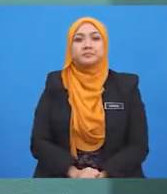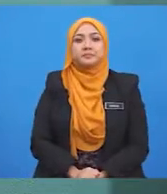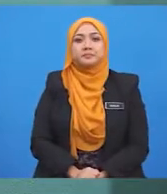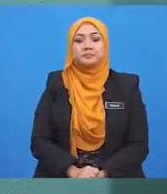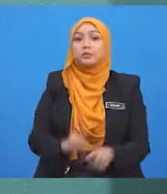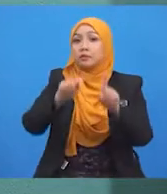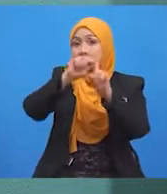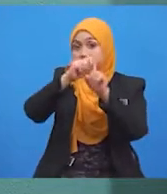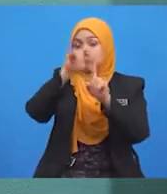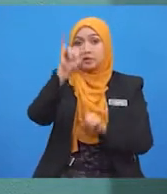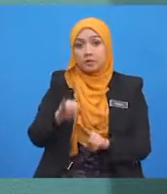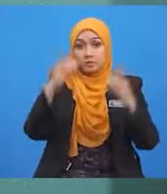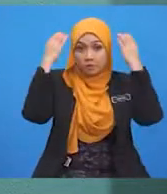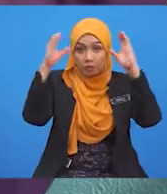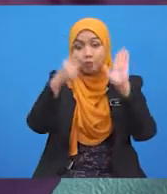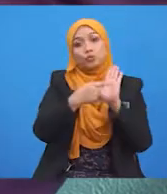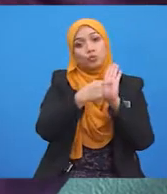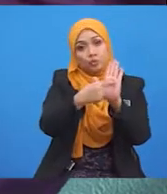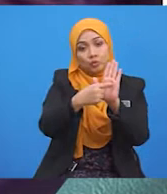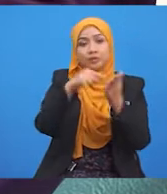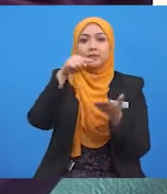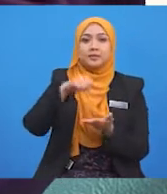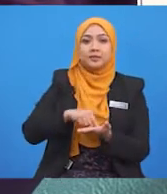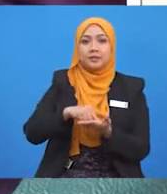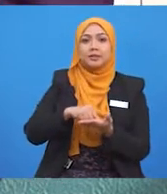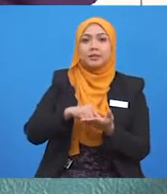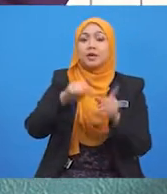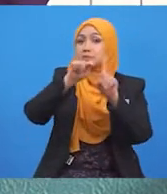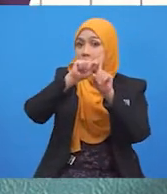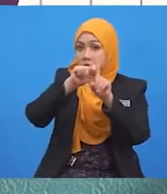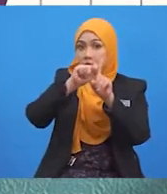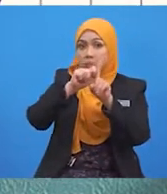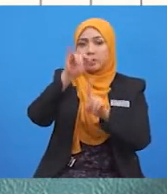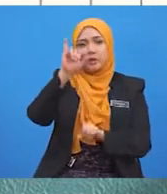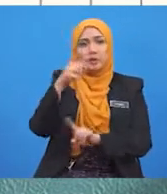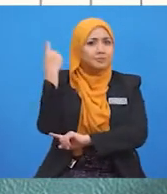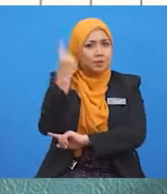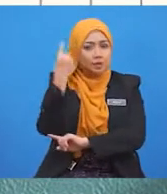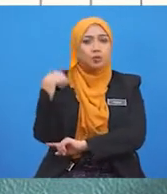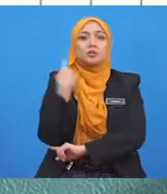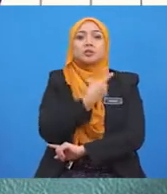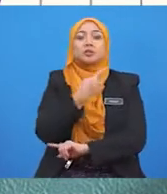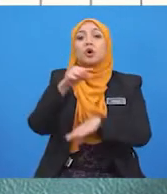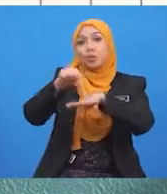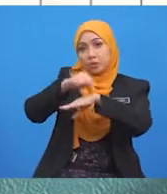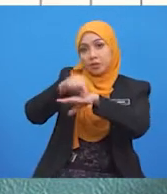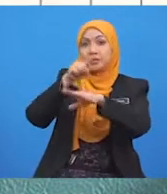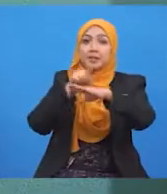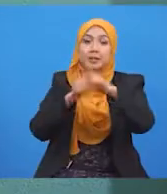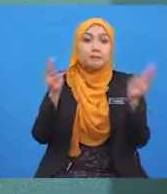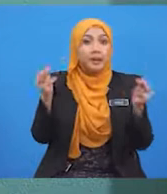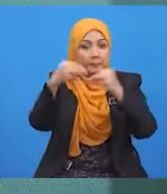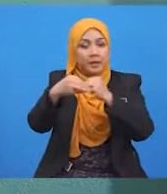thermometer yang Cikgu Tunjukkan ini merupakan Termometer yang sering digunakan di makmal sains